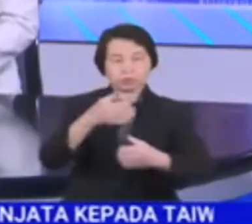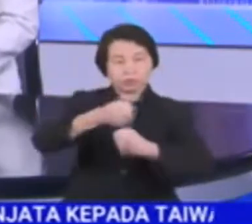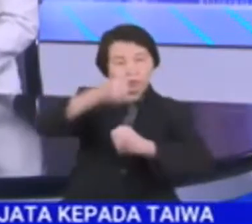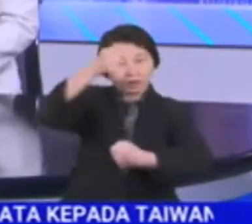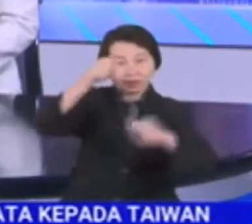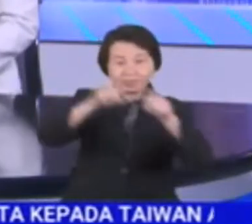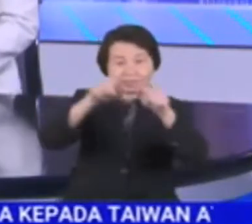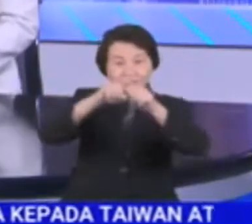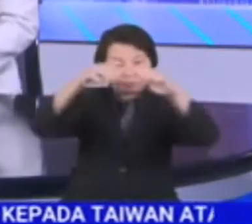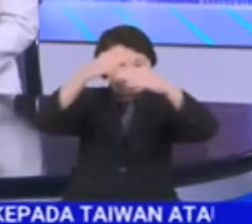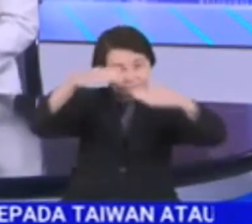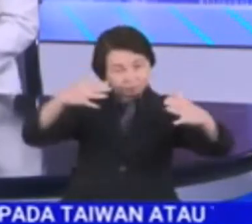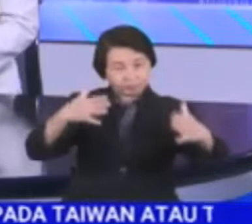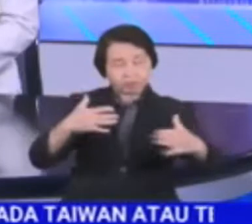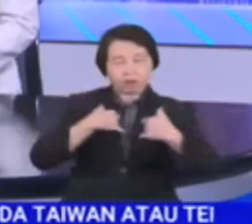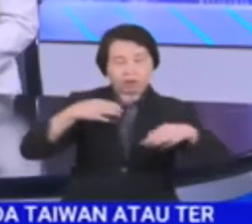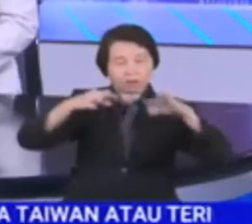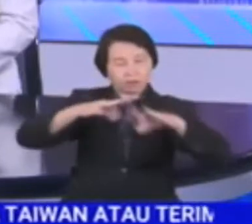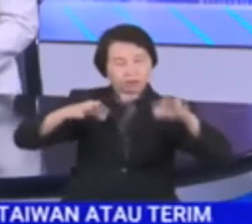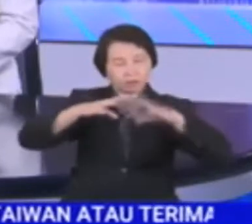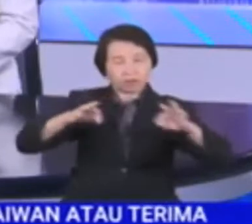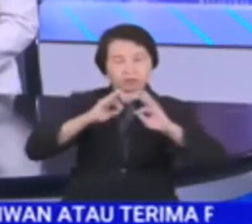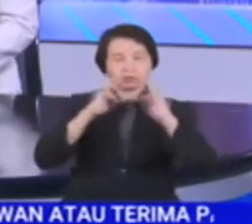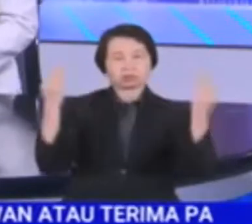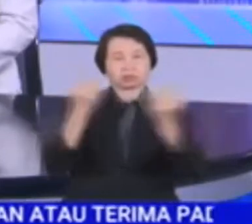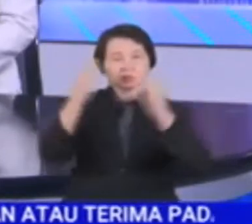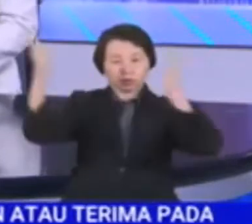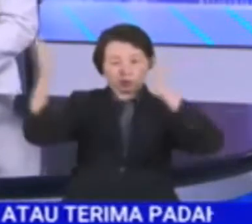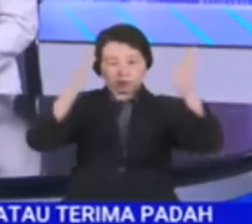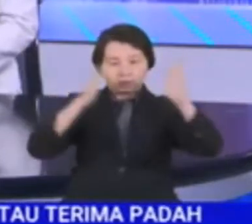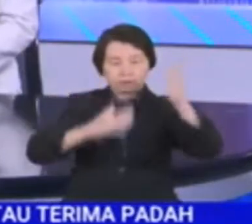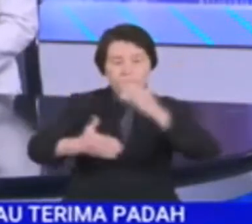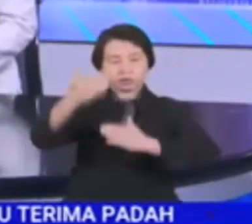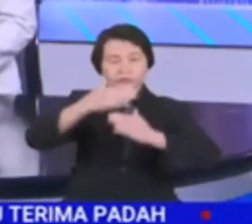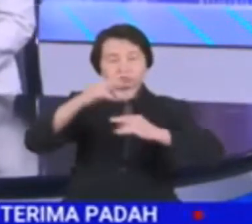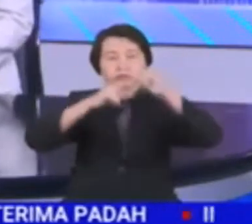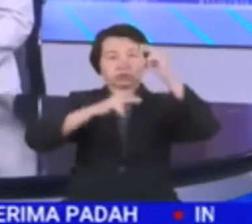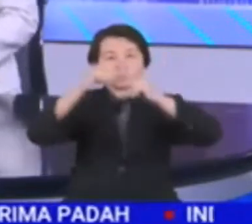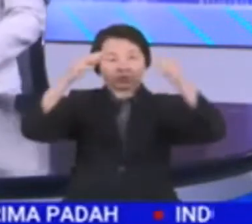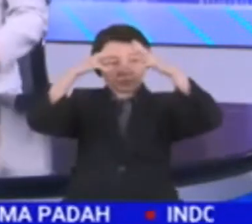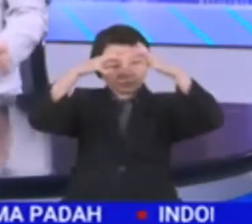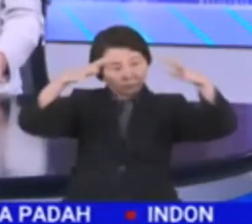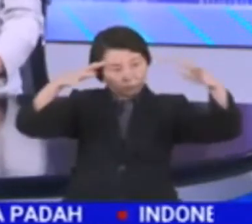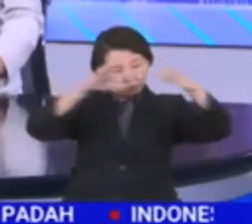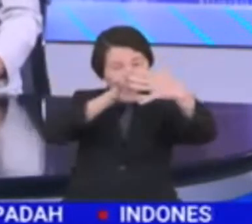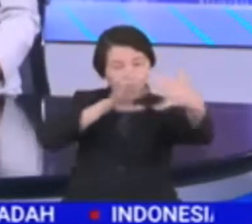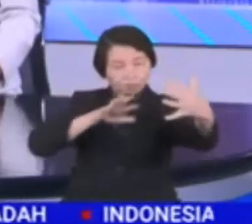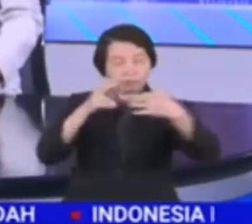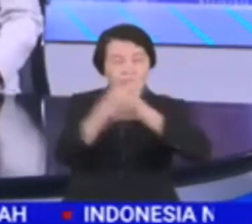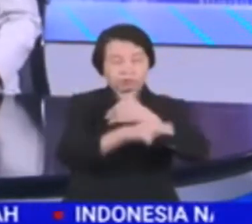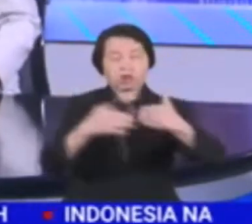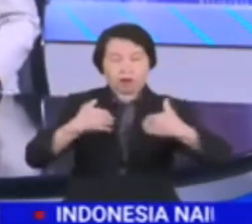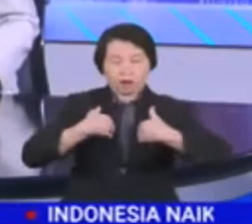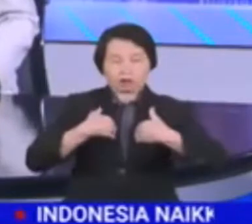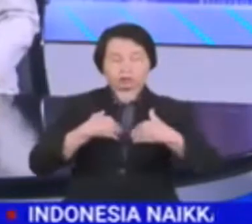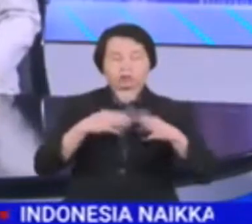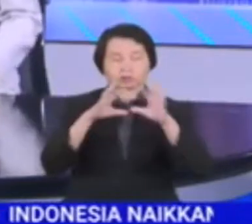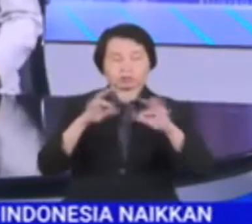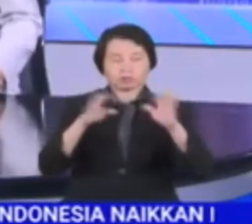payung itu juga ada pelbagai kisah menarik keluarga Malaysia di sebalik pembinaannya. Di Laila Kadir ada